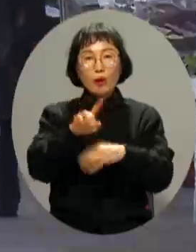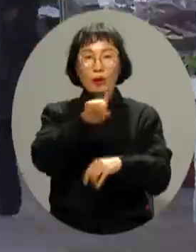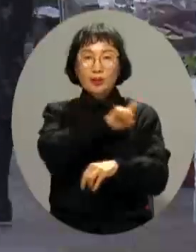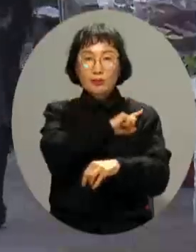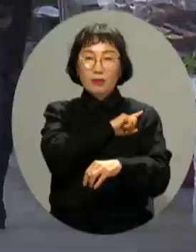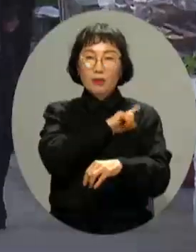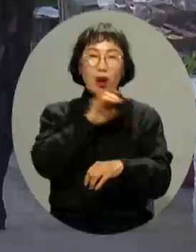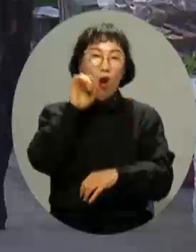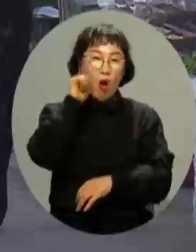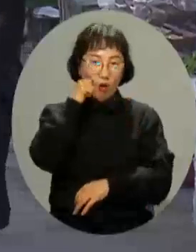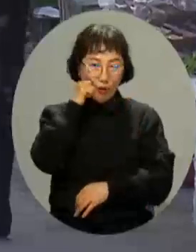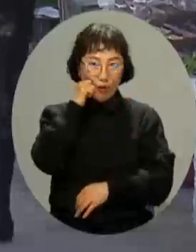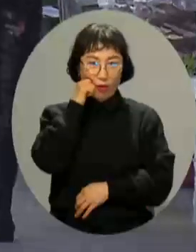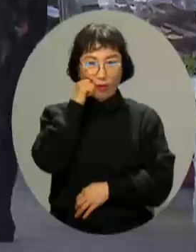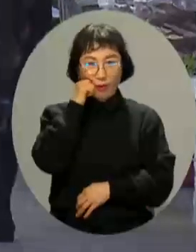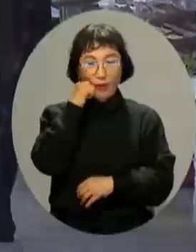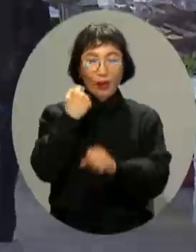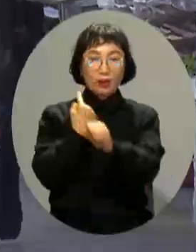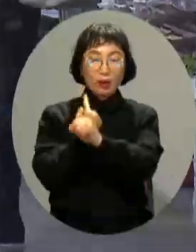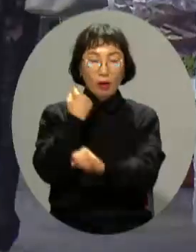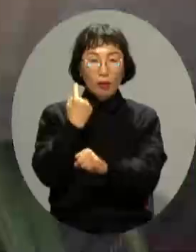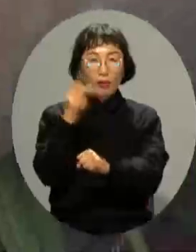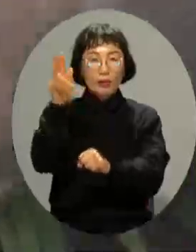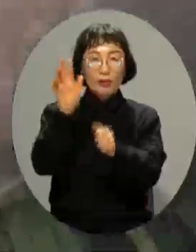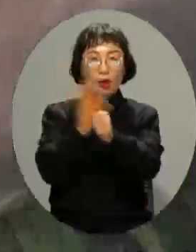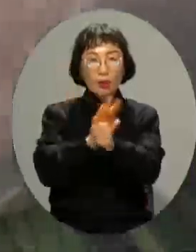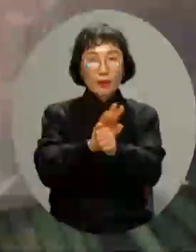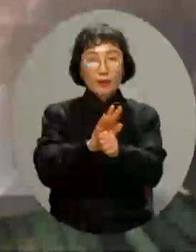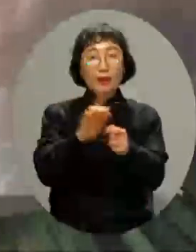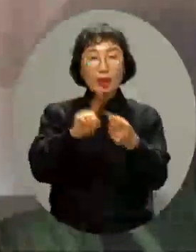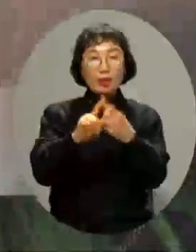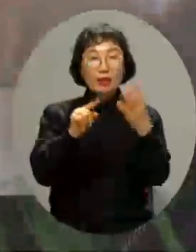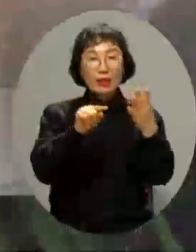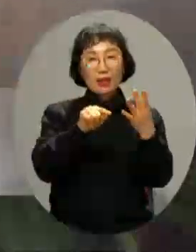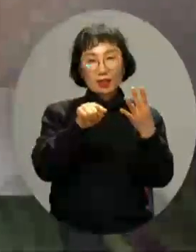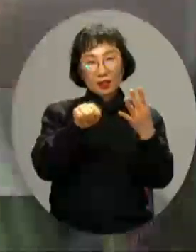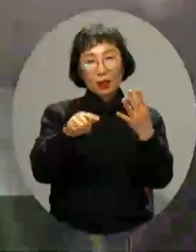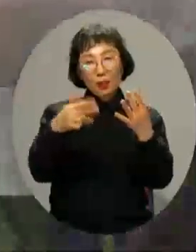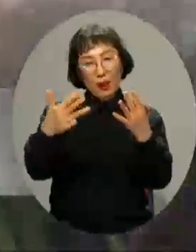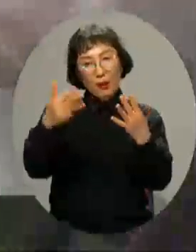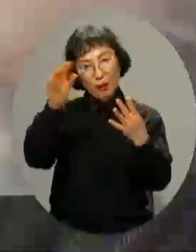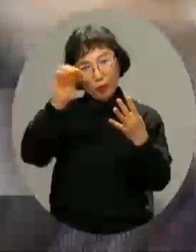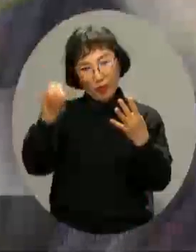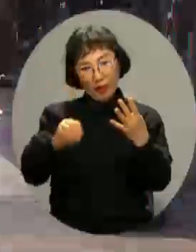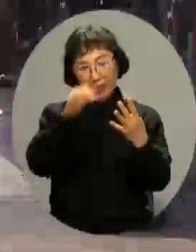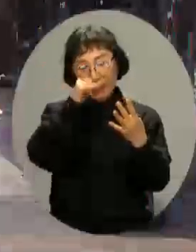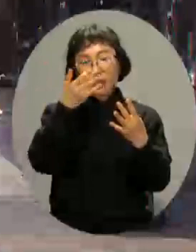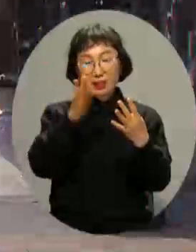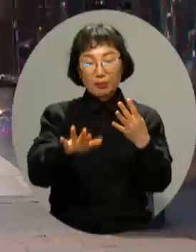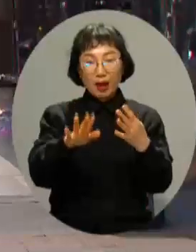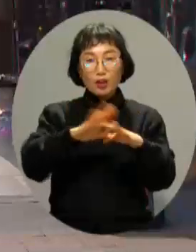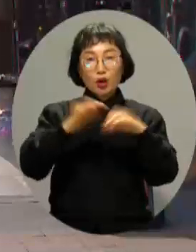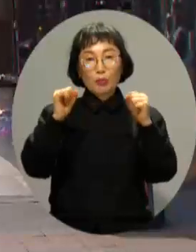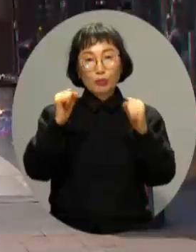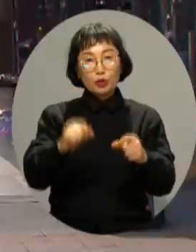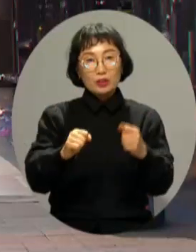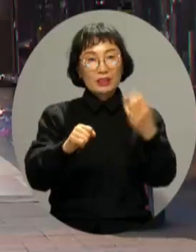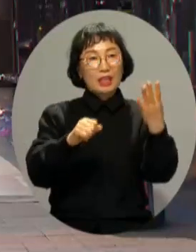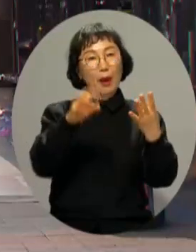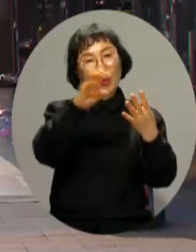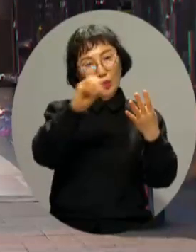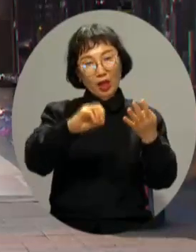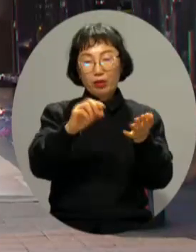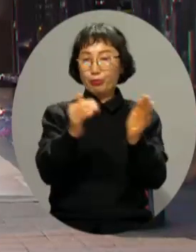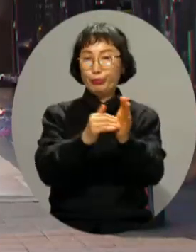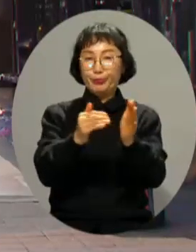초라했습니다. 지난해 전국 평균 서비스업 생산은 4.8%가 증가했지만 전북은 이보다 못한 4%